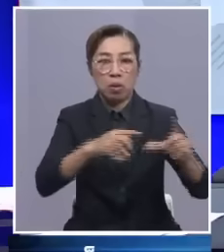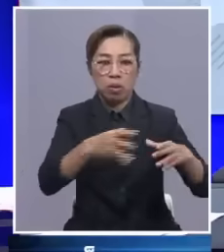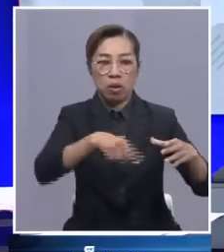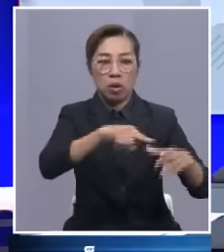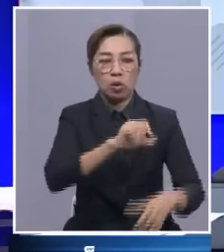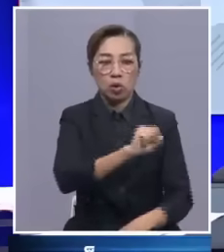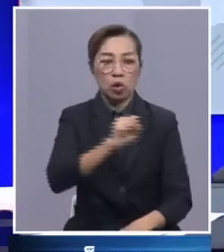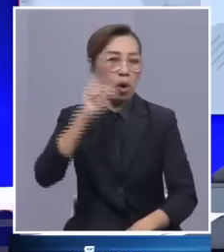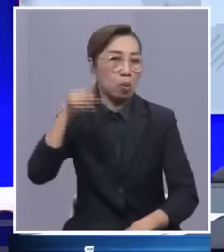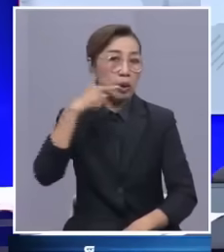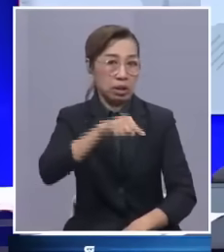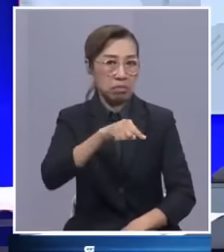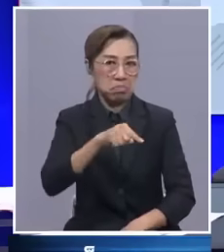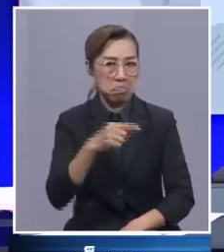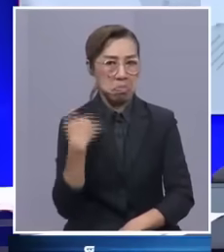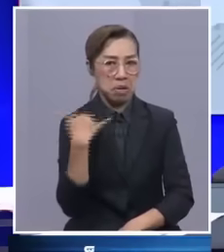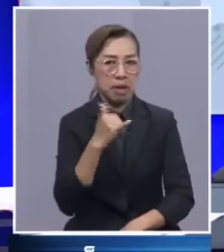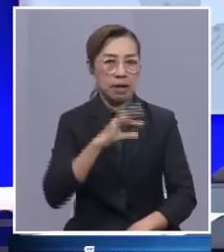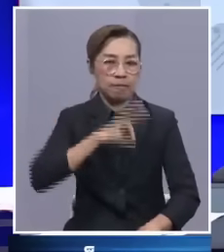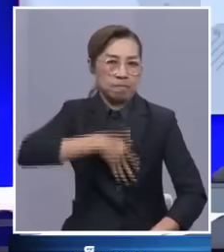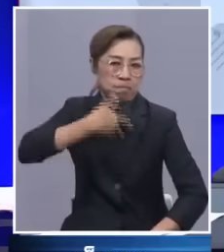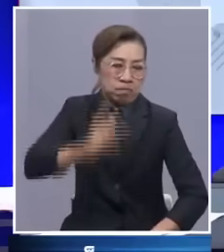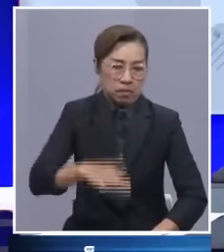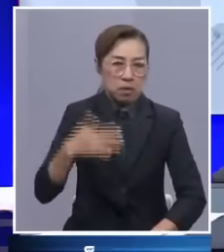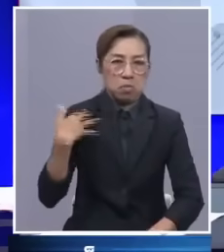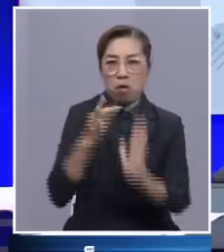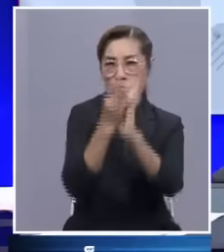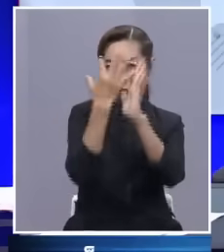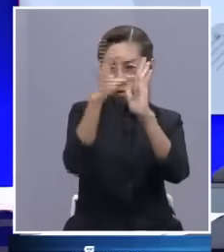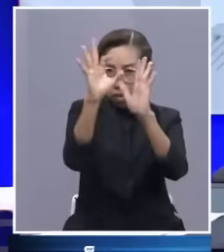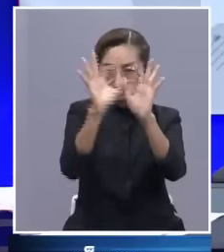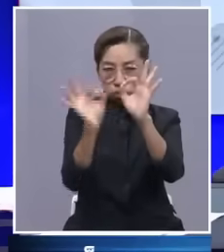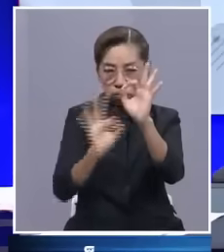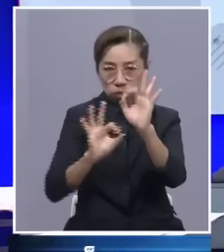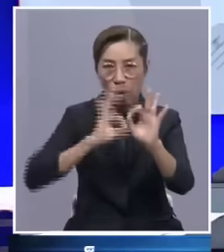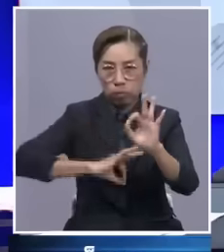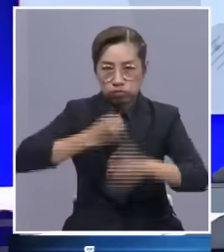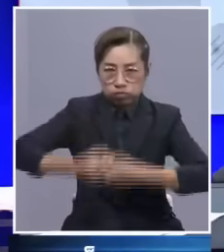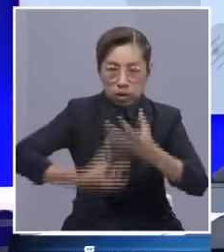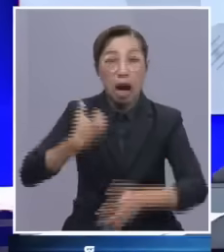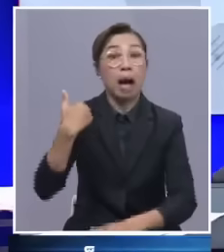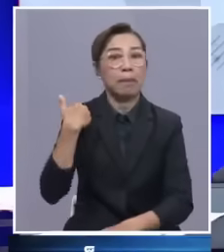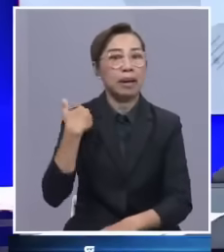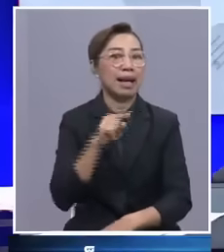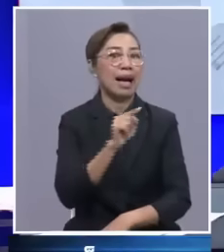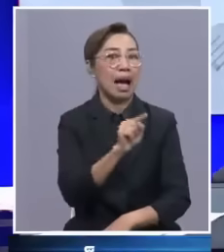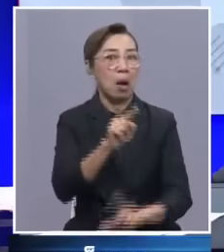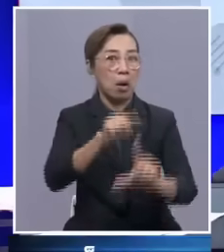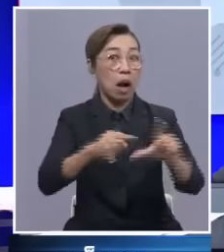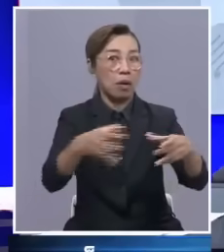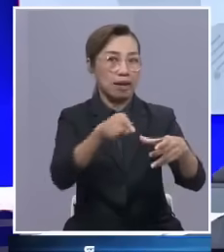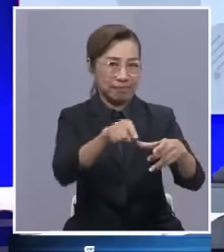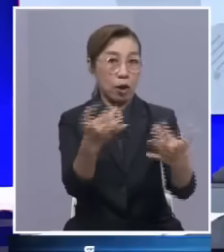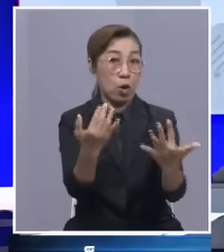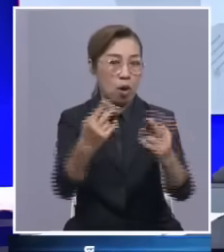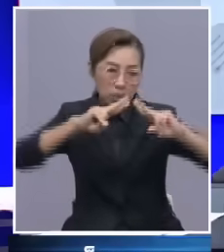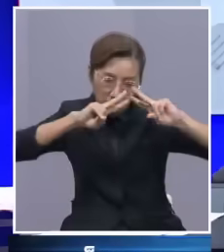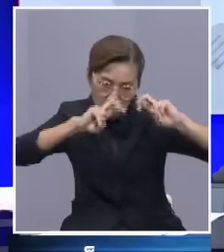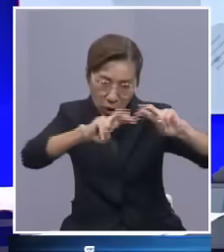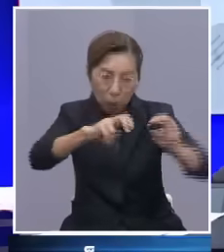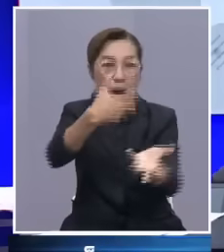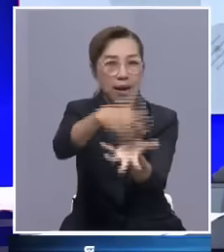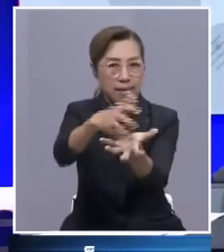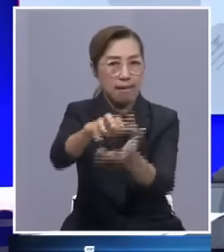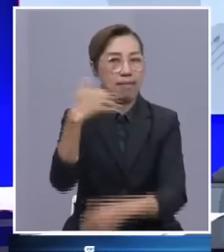คเริ่มรู้สึกว่าทนไม่ได้นะออกมาโพสต์แสดงความคิดเห็นส่วนตัวค่อนข้างมากเลยวันนี้ประเด็นของก้าวไกลเดี๋ยวเราจะเจาะลึกรายละเอียด